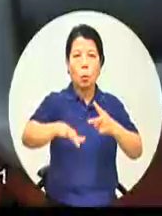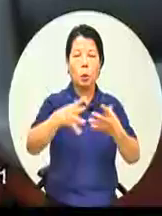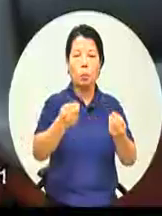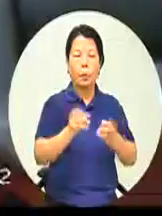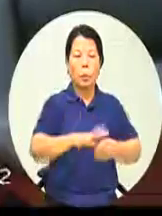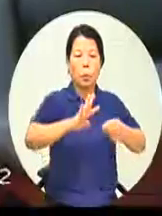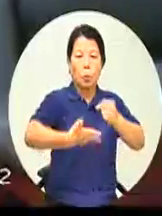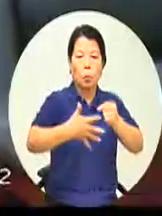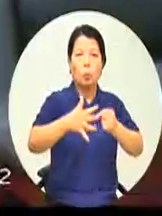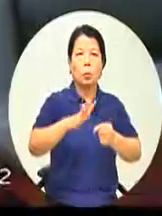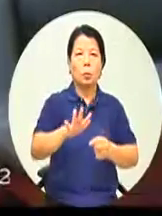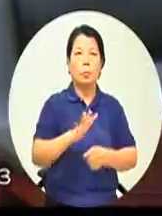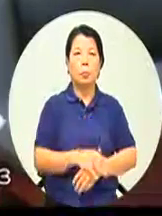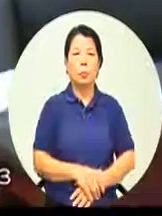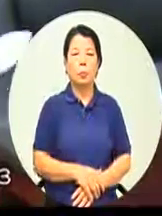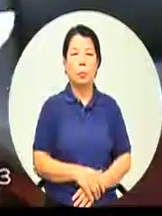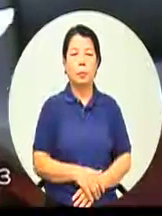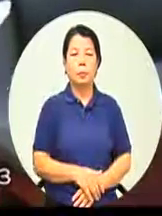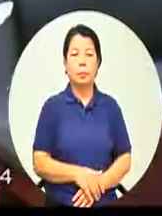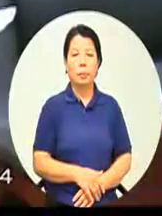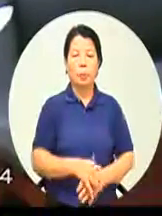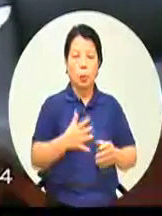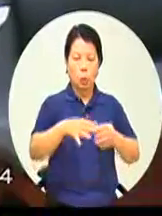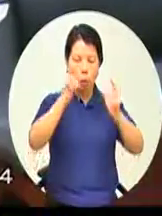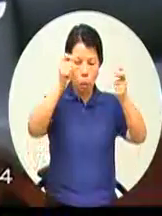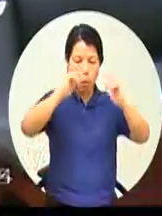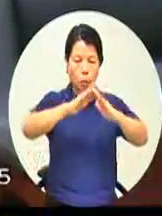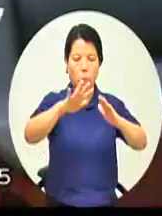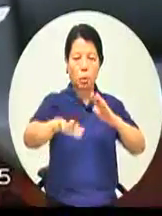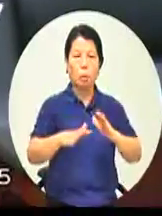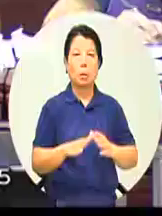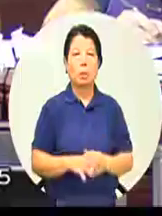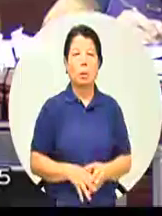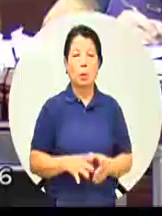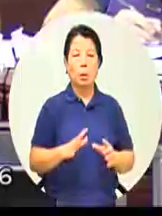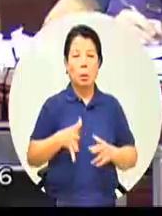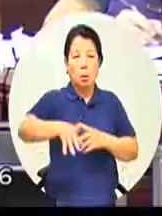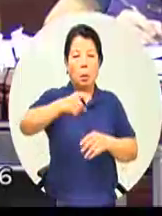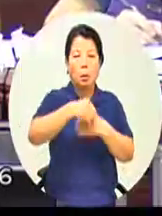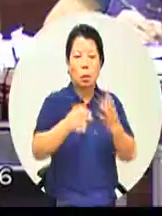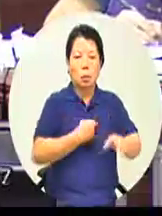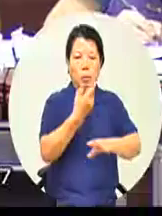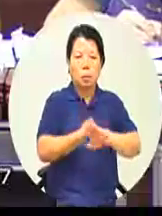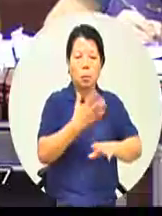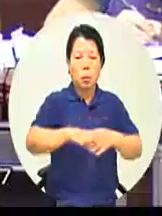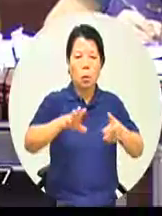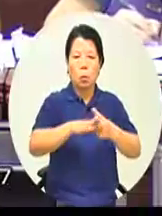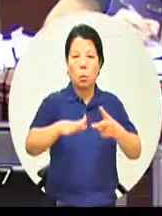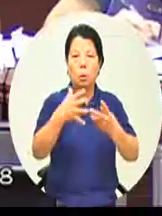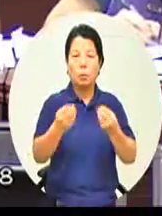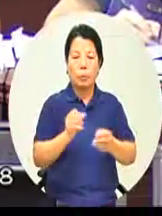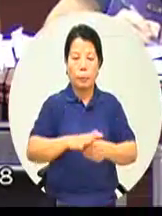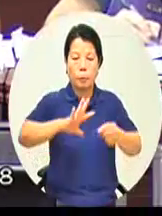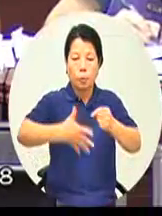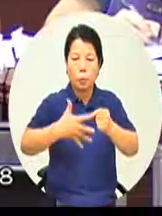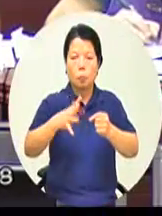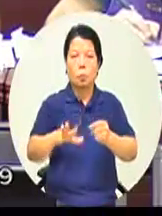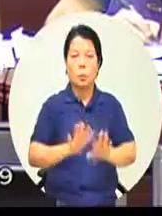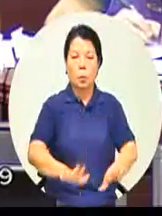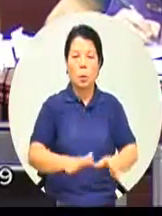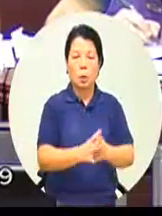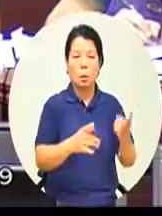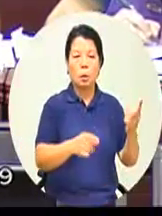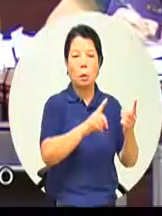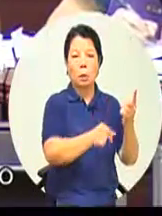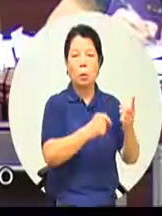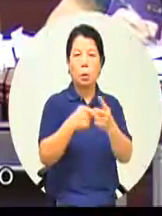中，对，我讲的是高雄哦，高雄是第一个我们放心，就国小没有。那国中的部分，今年一到九